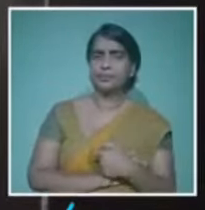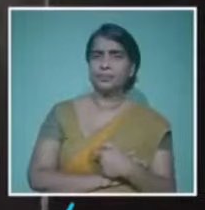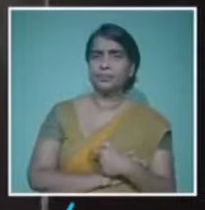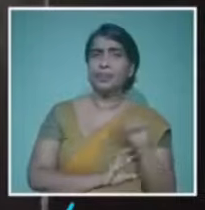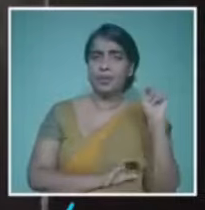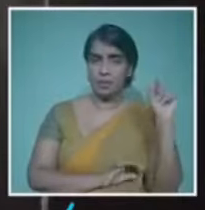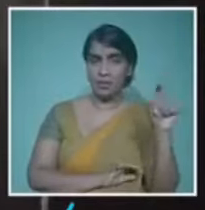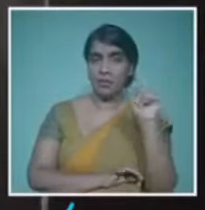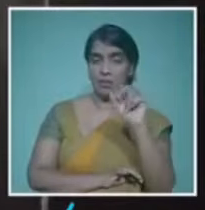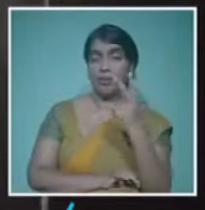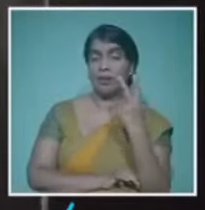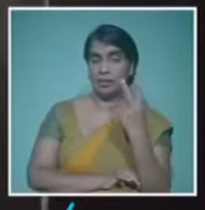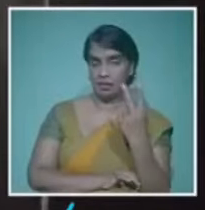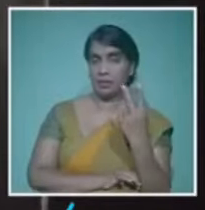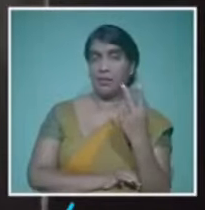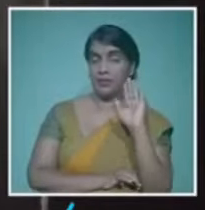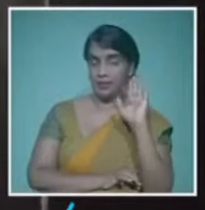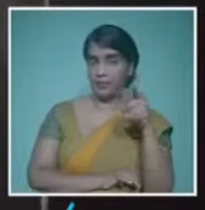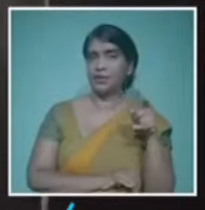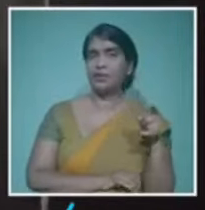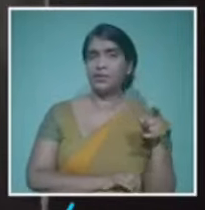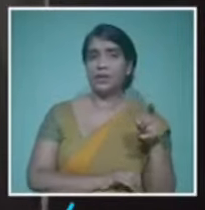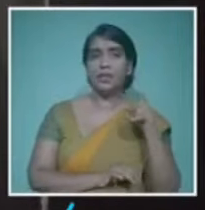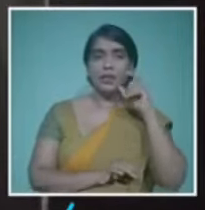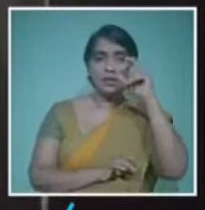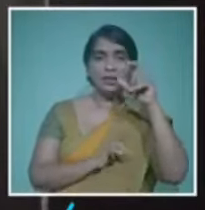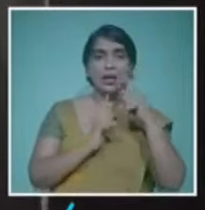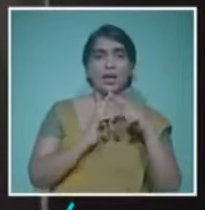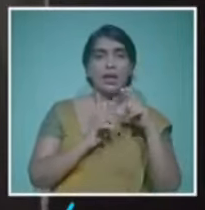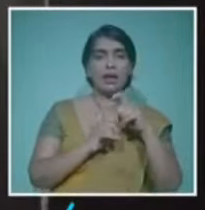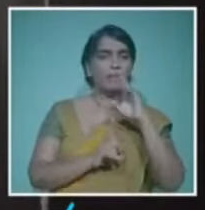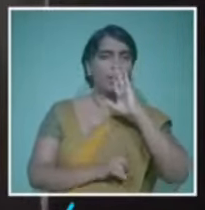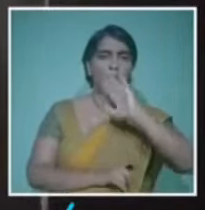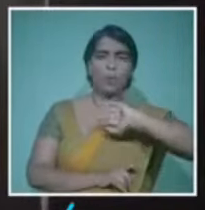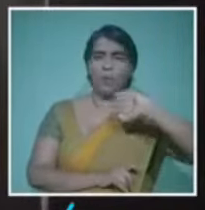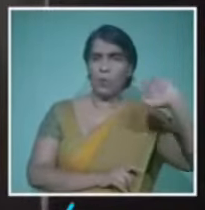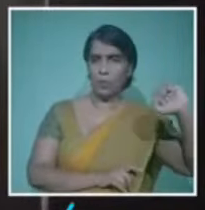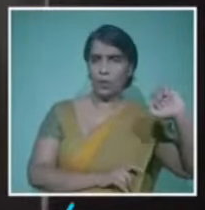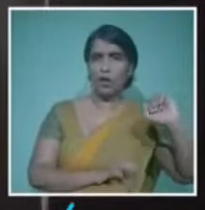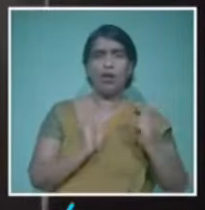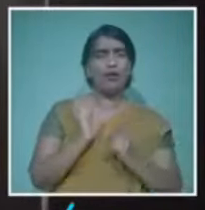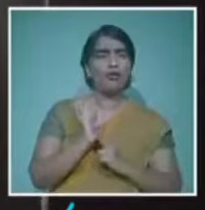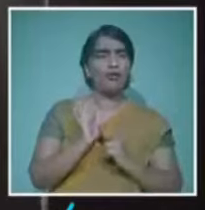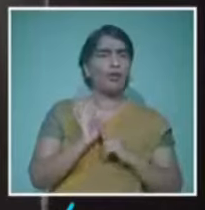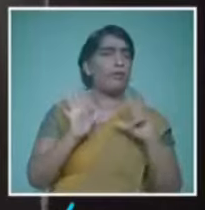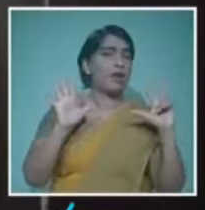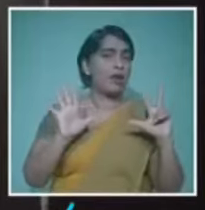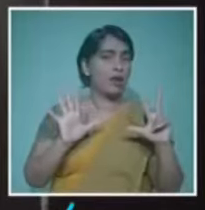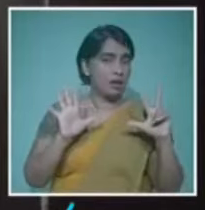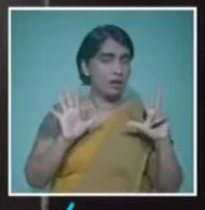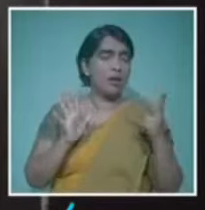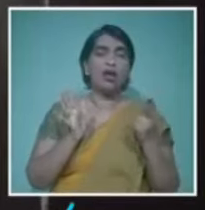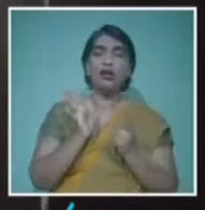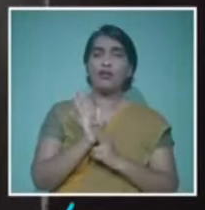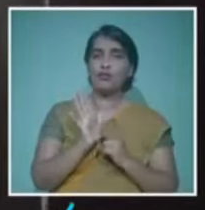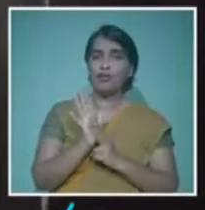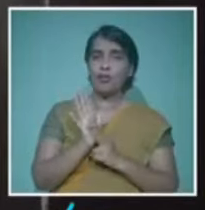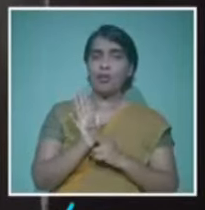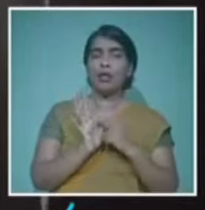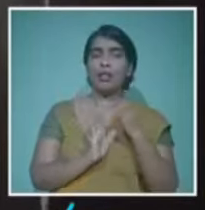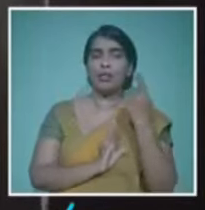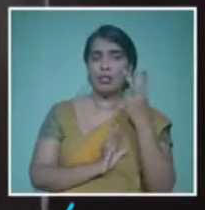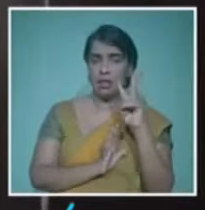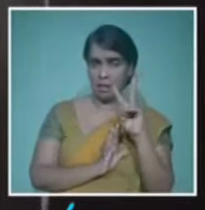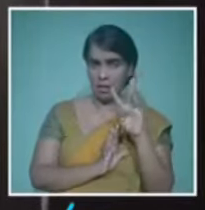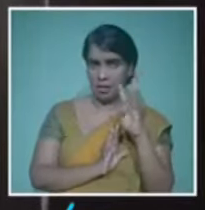ඒ නන්දක විශේෂයෙන්ම ඇමතුමා CID එකට කැඳවලා තියෙනවා නොවැම්බර් මාසේ 8 වෙනිදායි නොවැම්බර් මාසේ 14